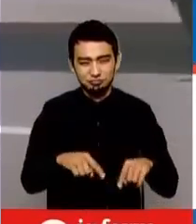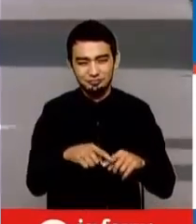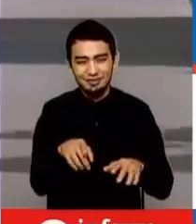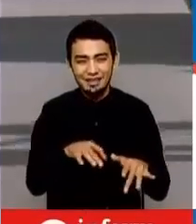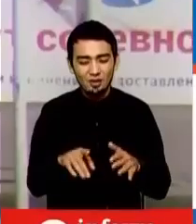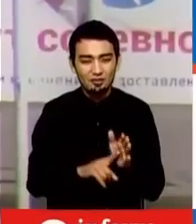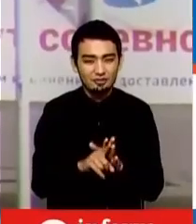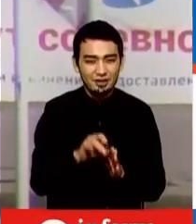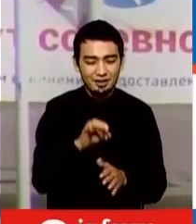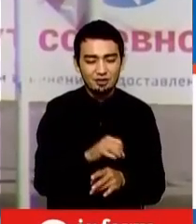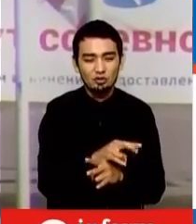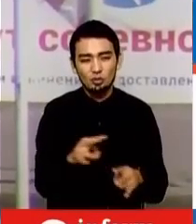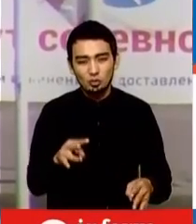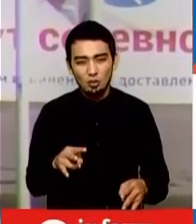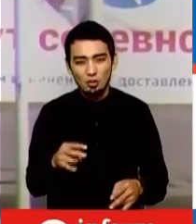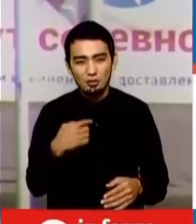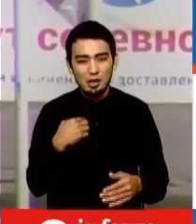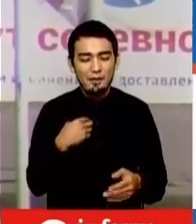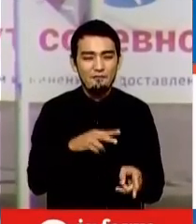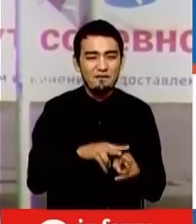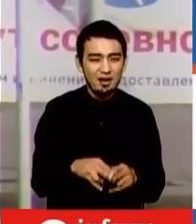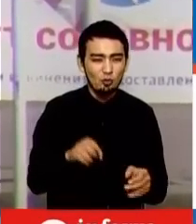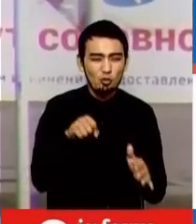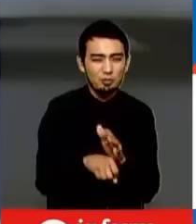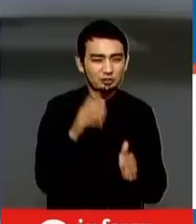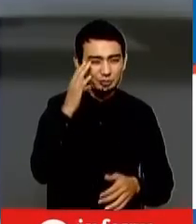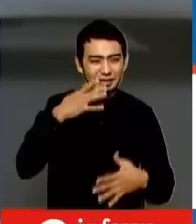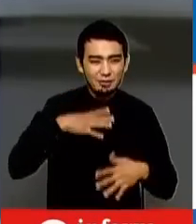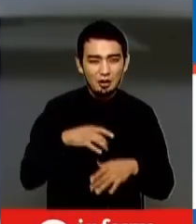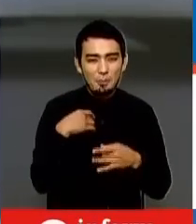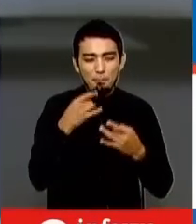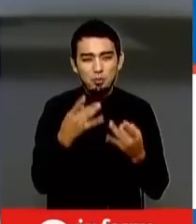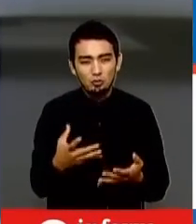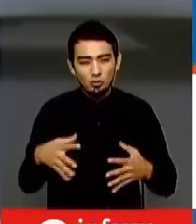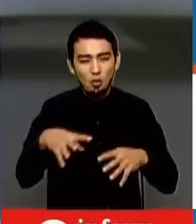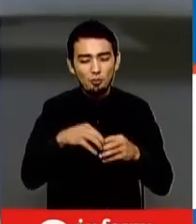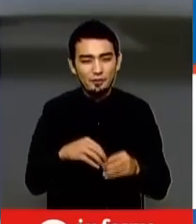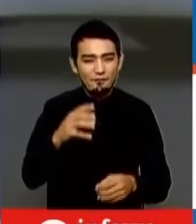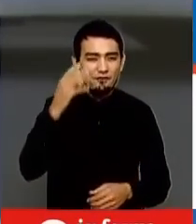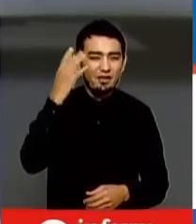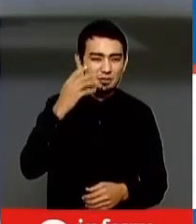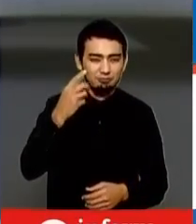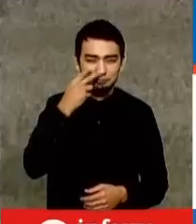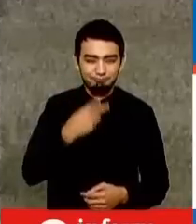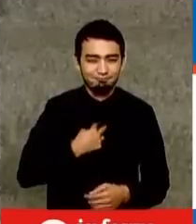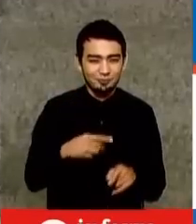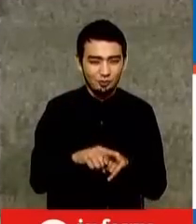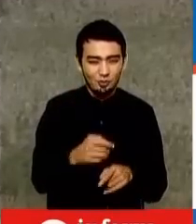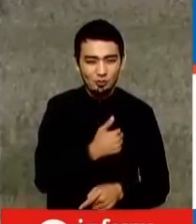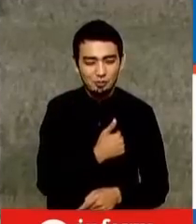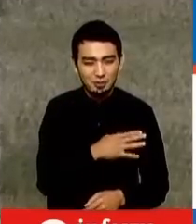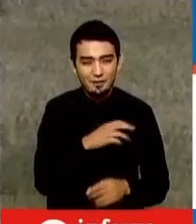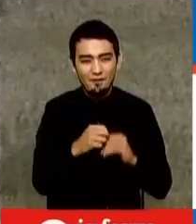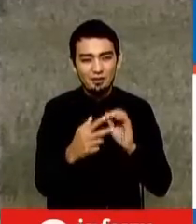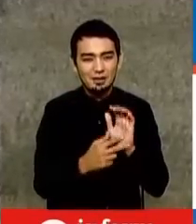действиями никому не собирался причинять вред. Только хотел привлечь общественное внимание. Решение суда должны огласить